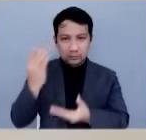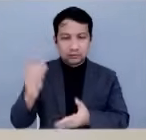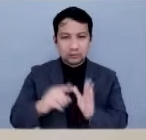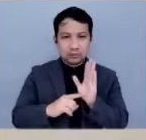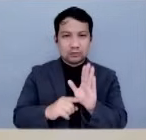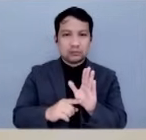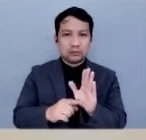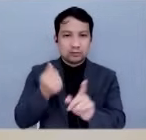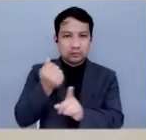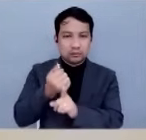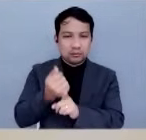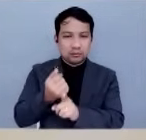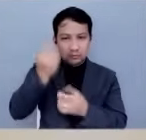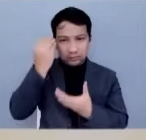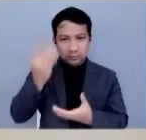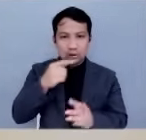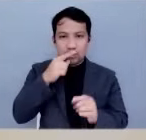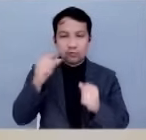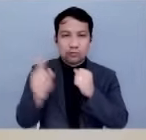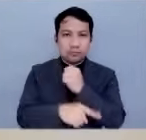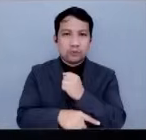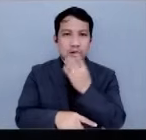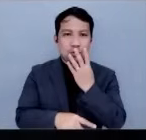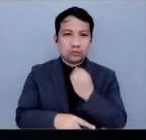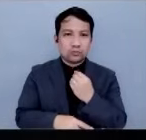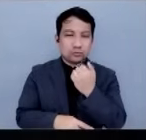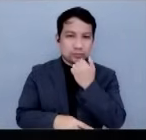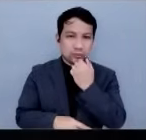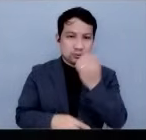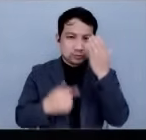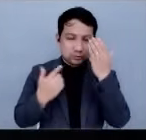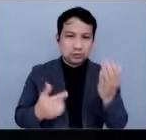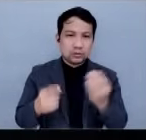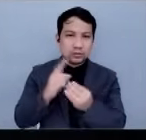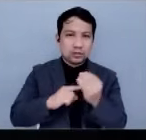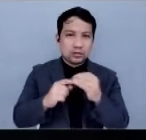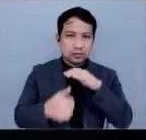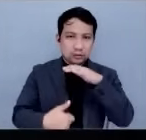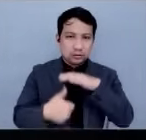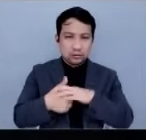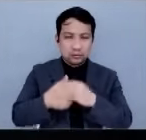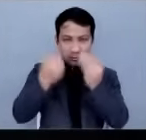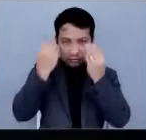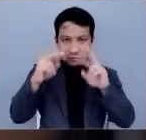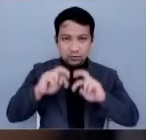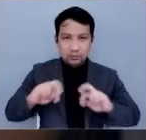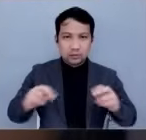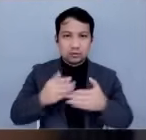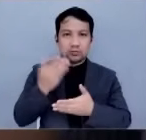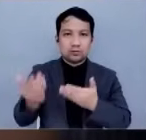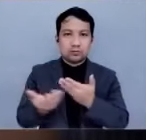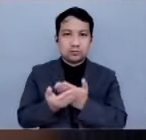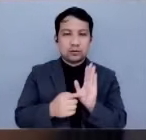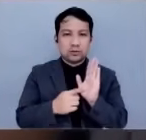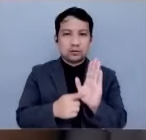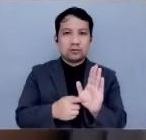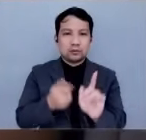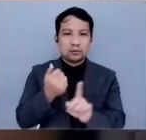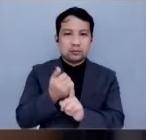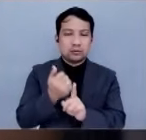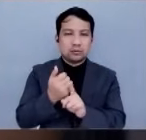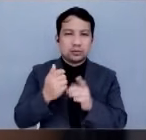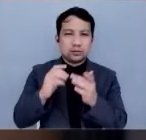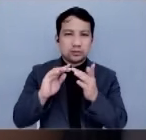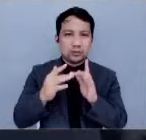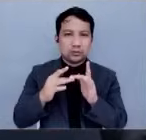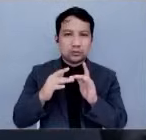at mapapanagot ang mga may kasalanan. Dahil sa mga nadiskubring ebidensya, sinampahan na ng mga reklamong paglabag sa Cybercrime Prevention Act